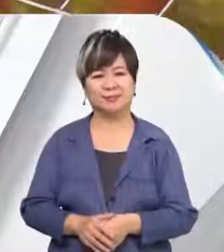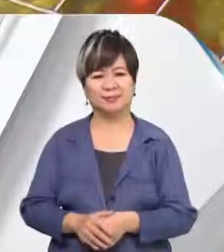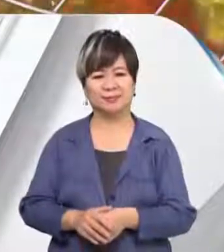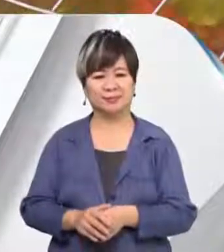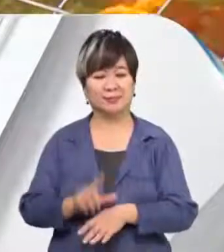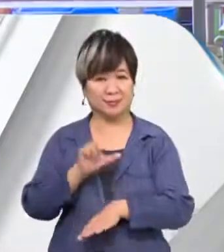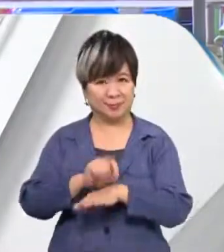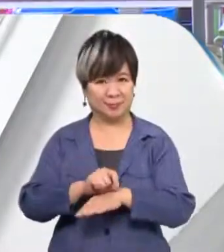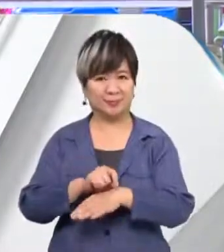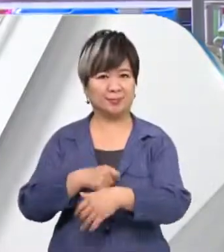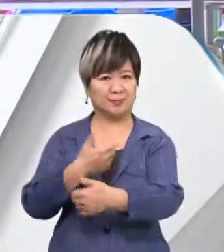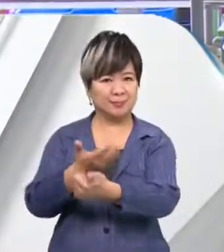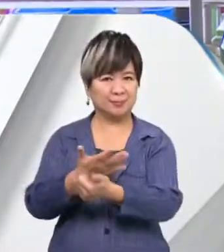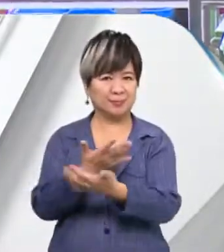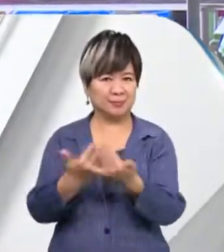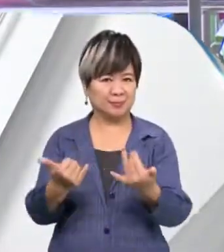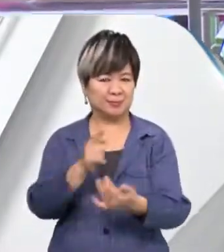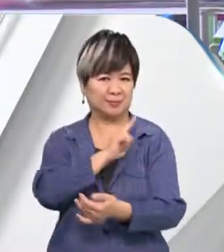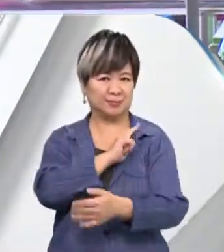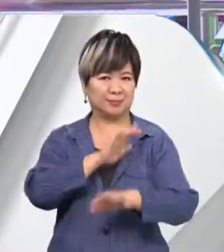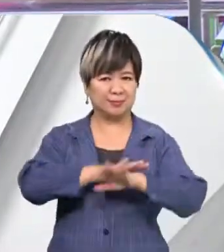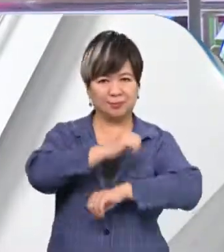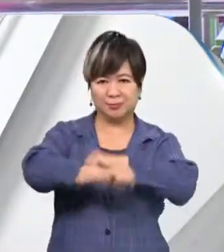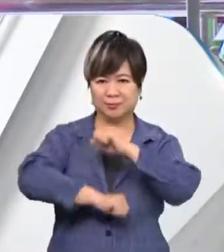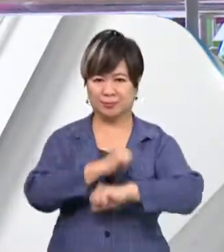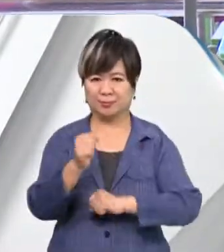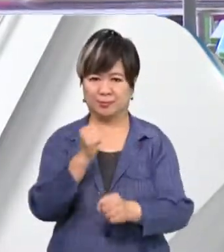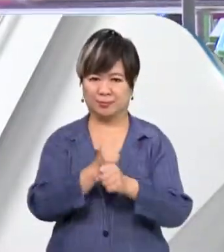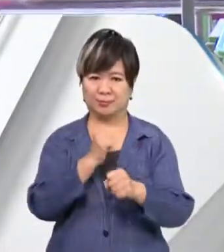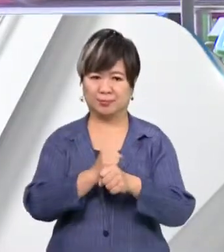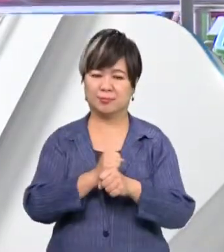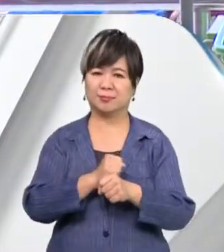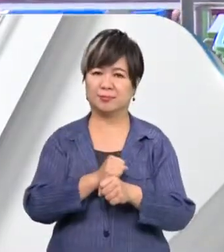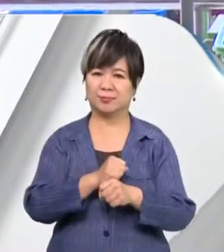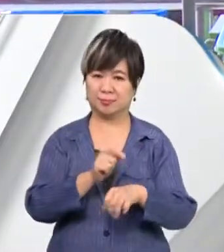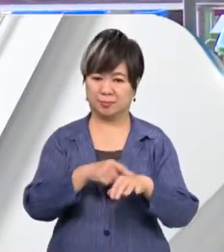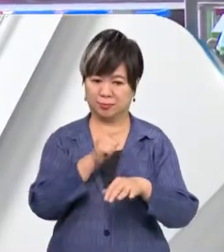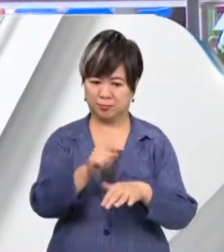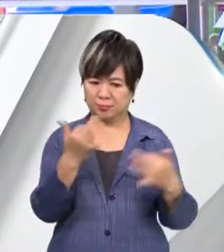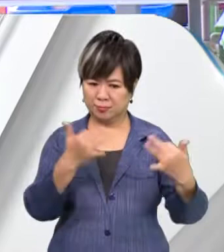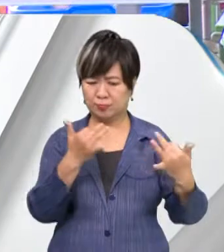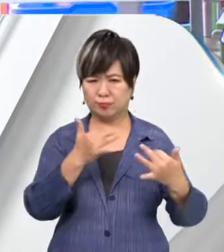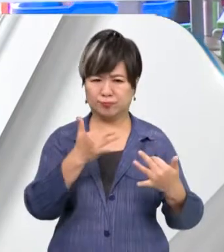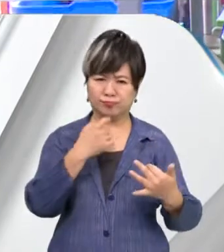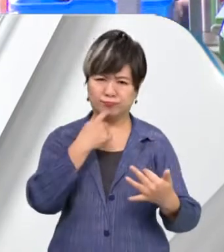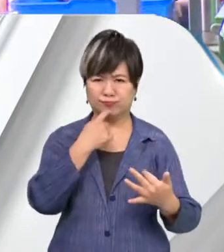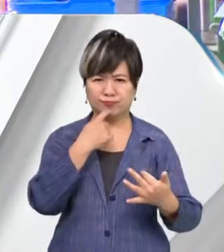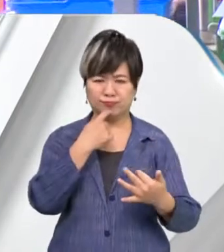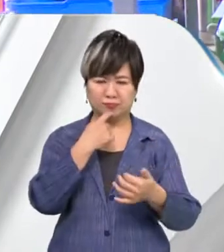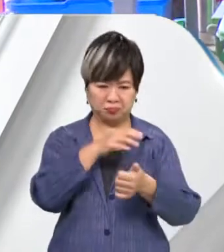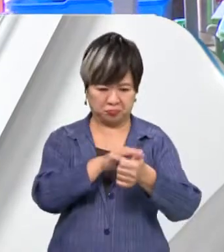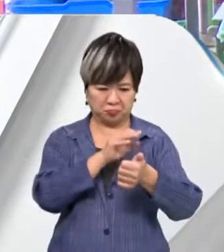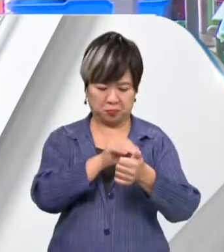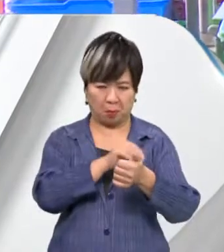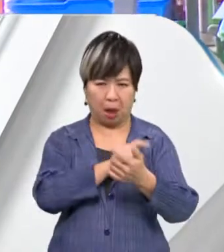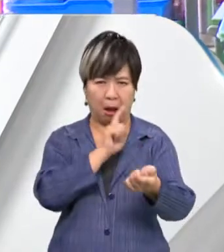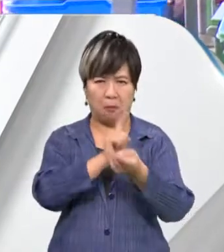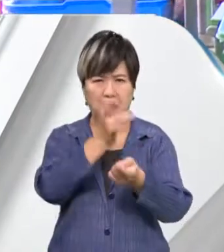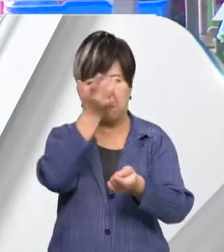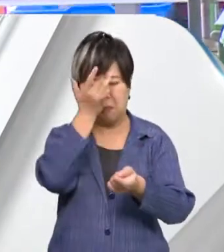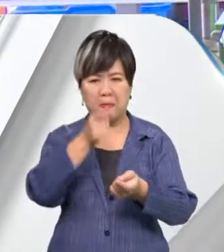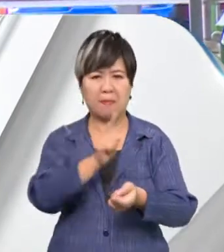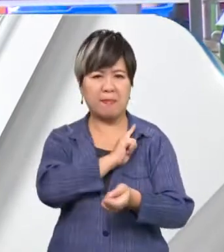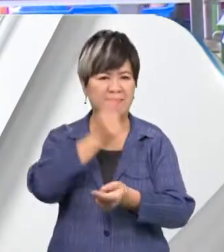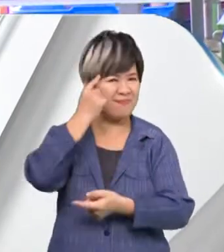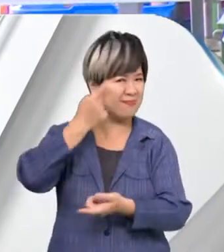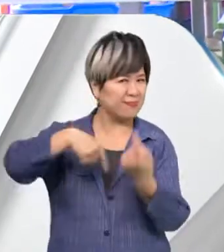程，让孩子自己实际上动手做，然后可以去操作，然后从问题当中。从学习当中发现问题，然后自己